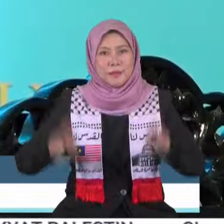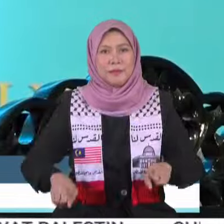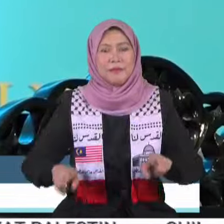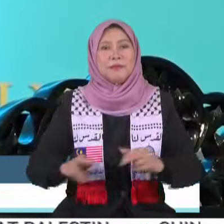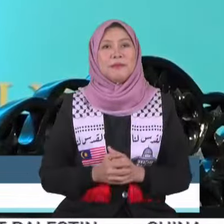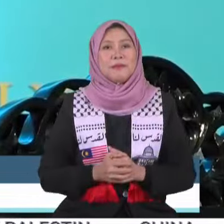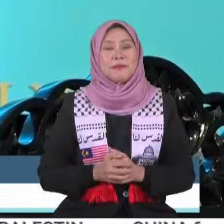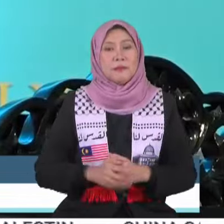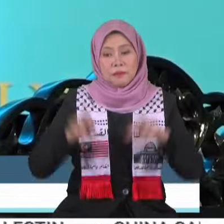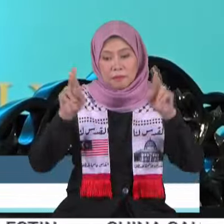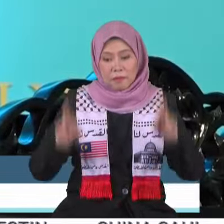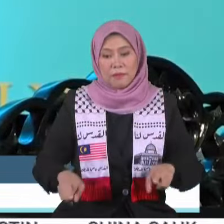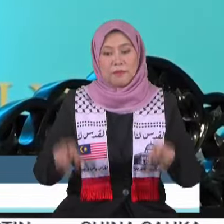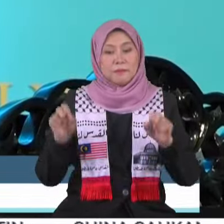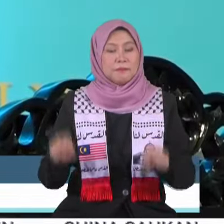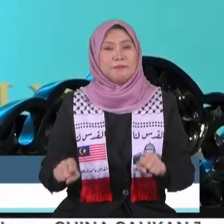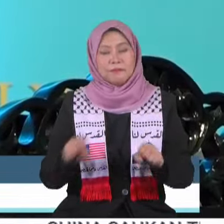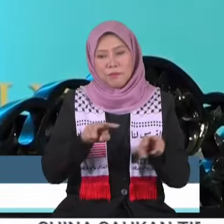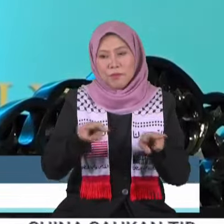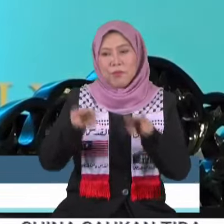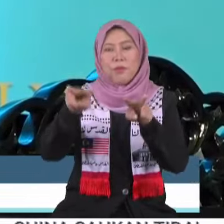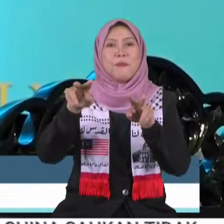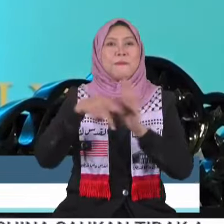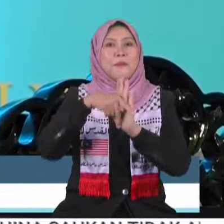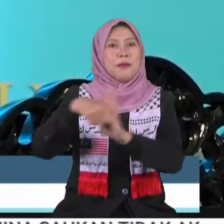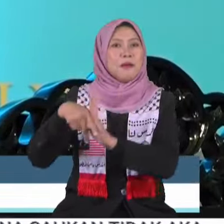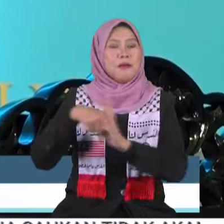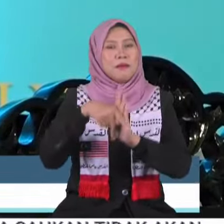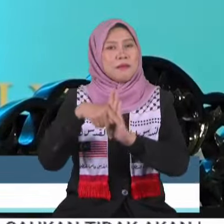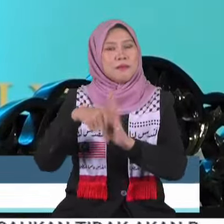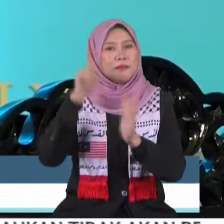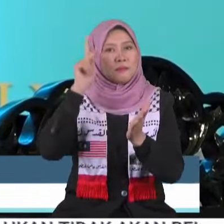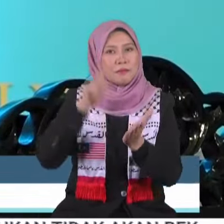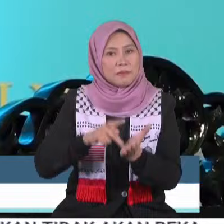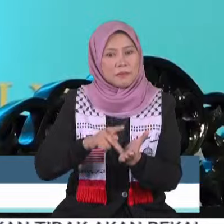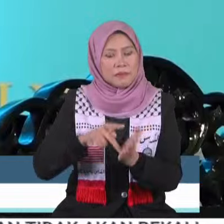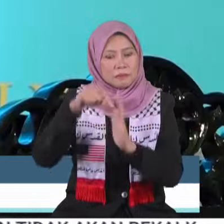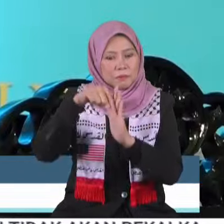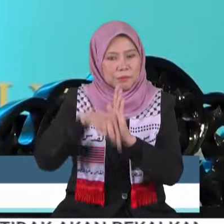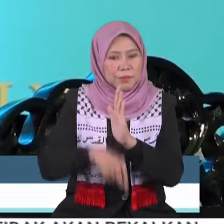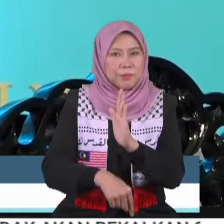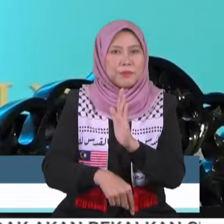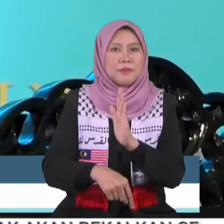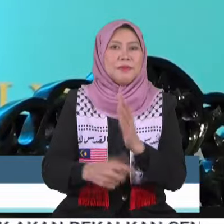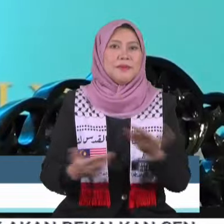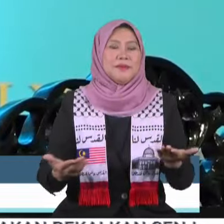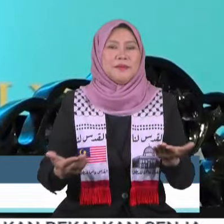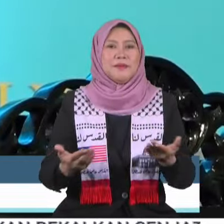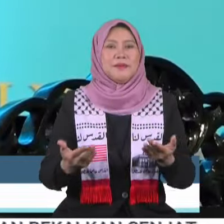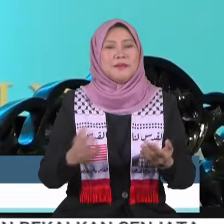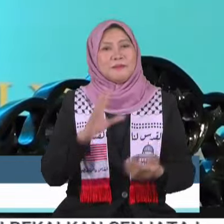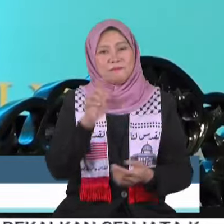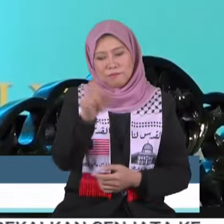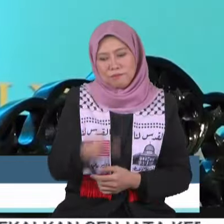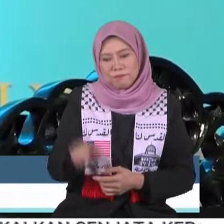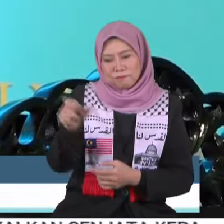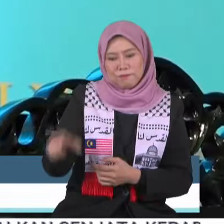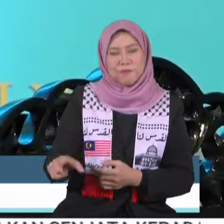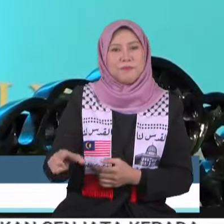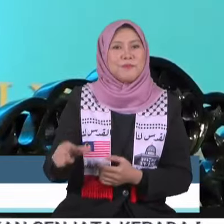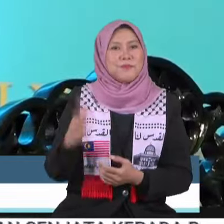rakyat menghayati institusi yang di-Pertuan Agong di samping mengenali dengan lebih dekat lagi kepribadian